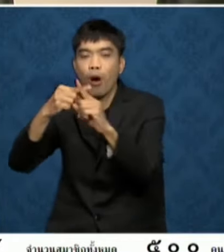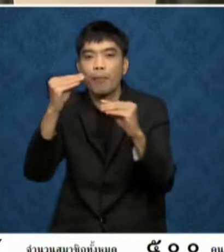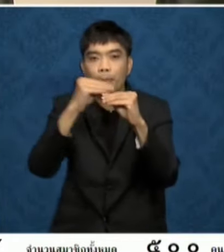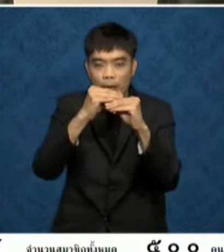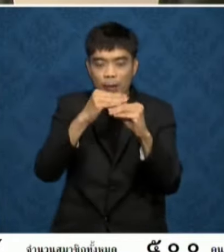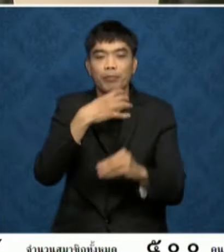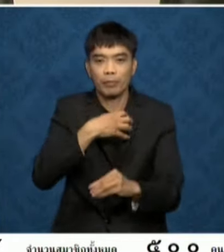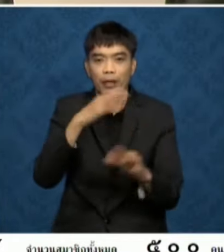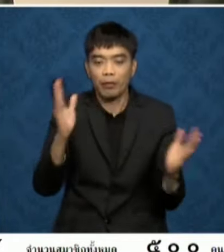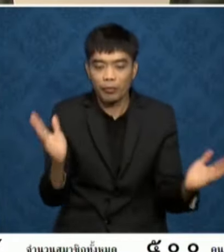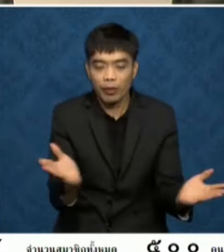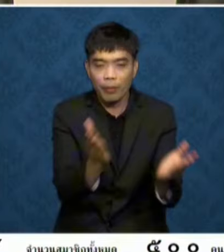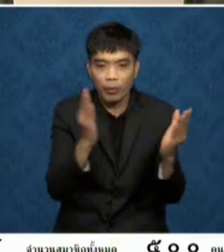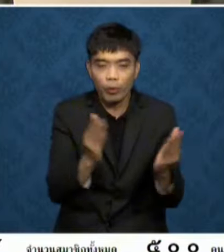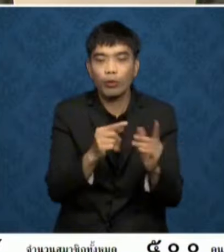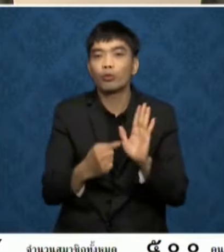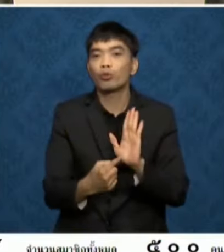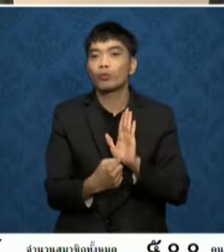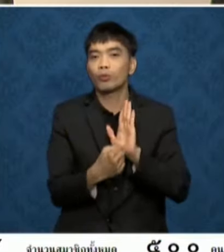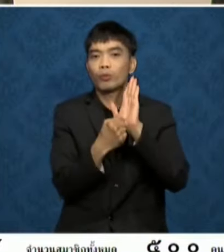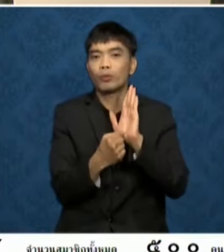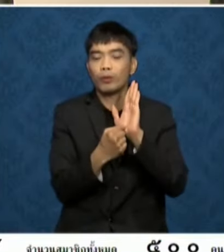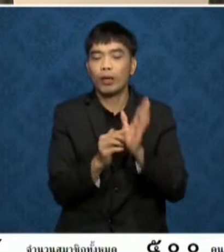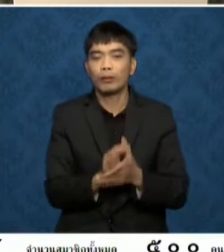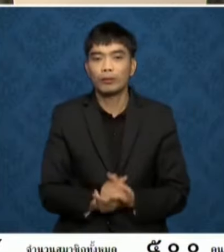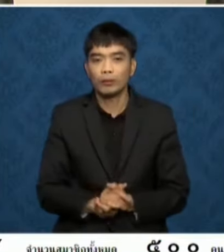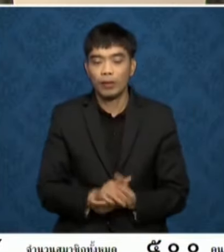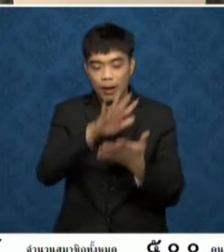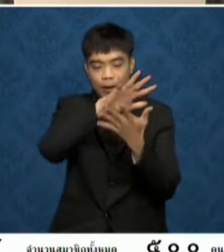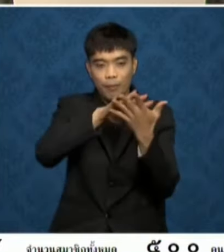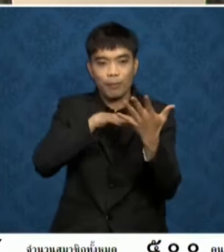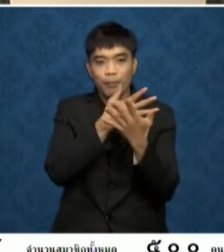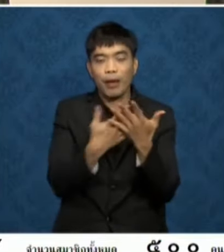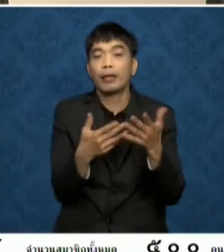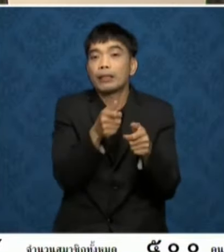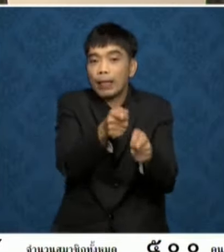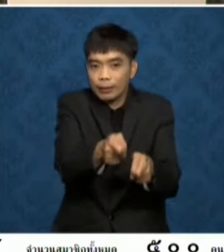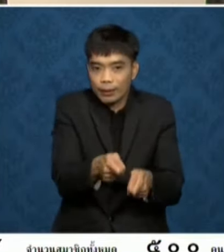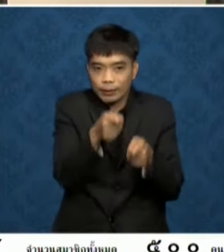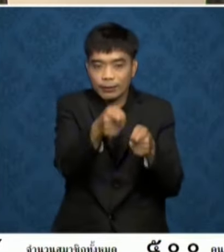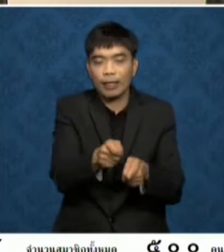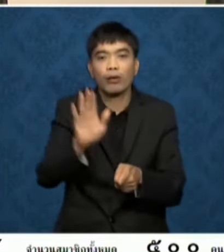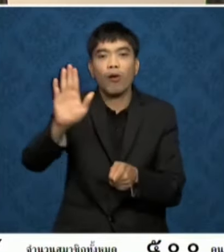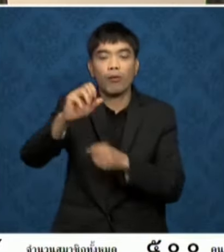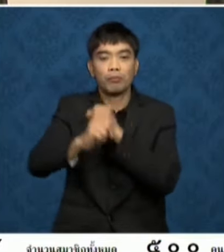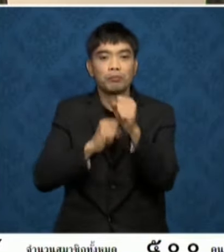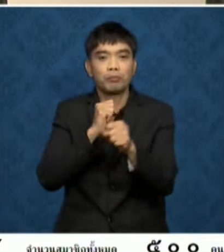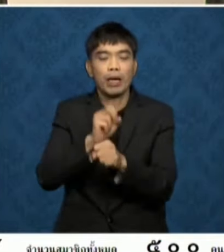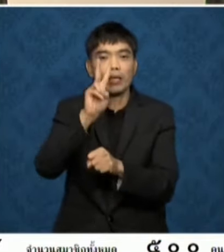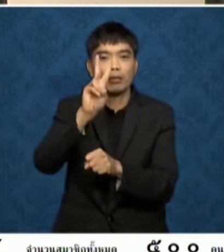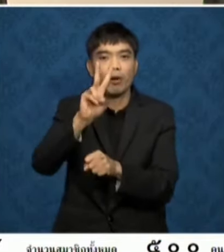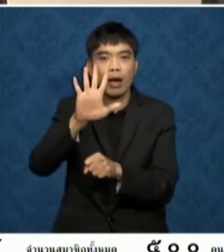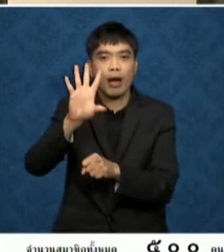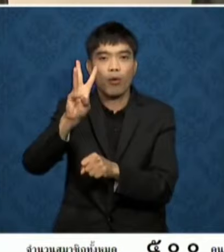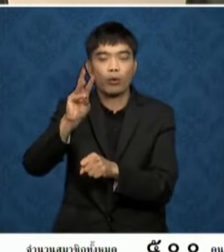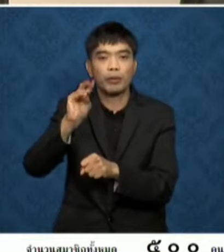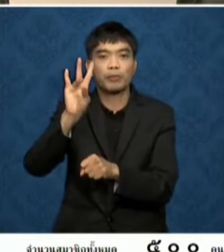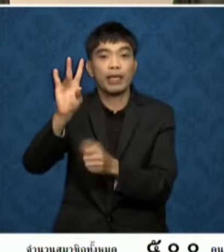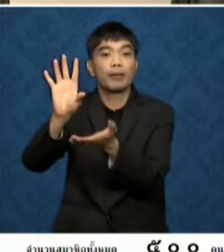ของการตลาดต่างๆนะคะอย่างเช่นในเรื่องของแผนงานด้านการเกษตรนะคะในงบประมาณปี2567กรมการค้าภายใน